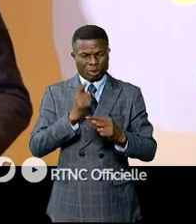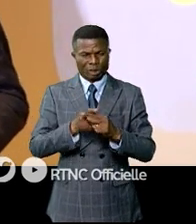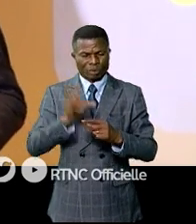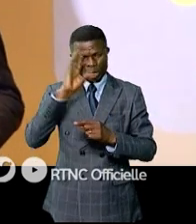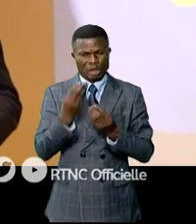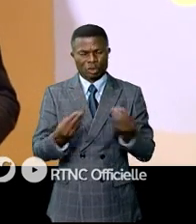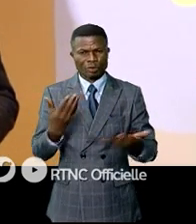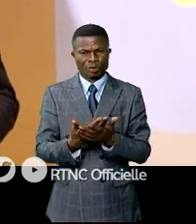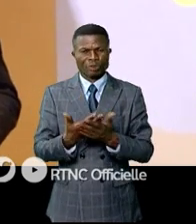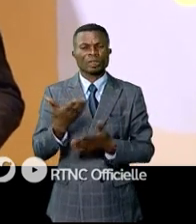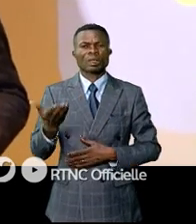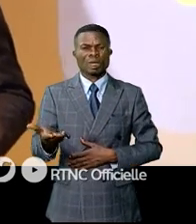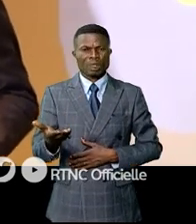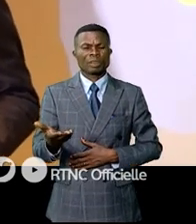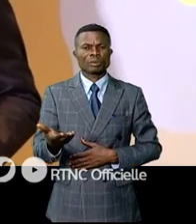relever.